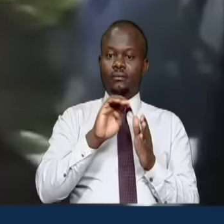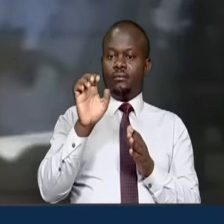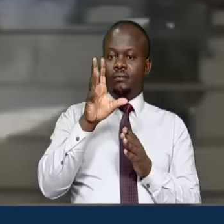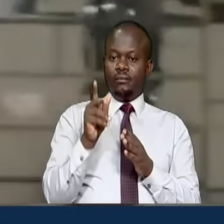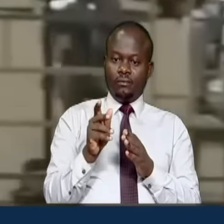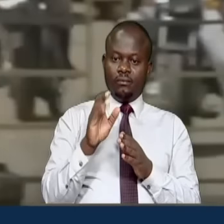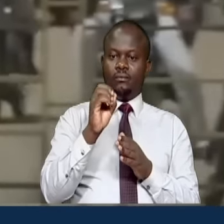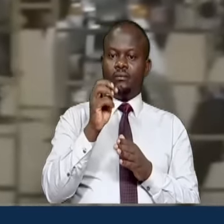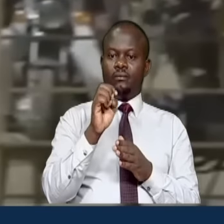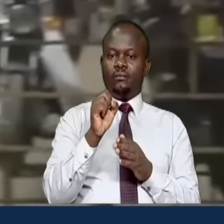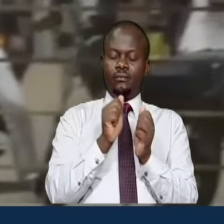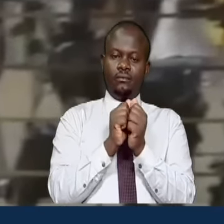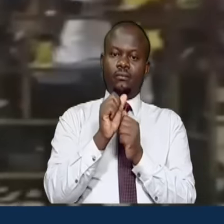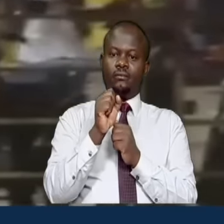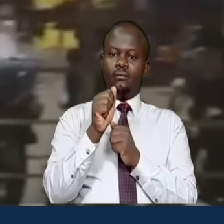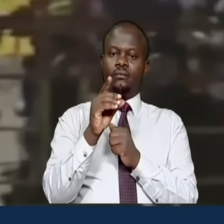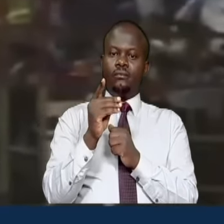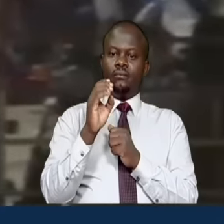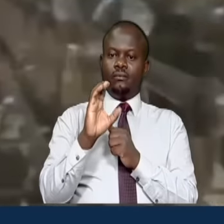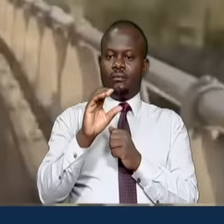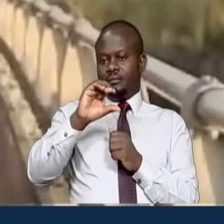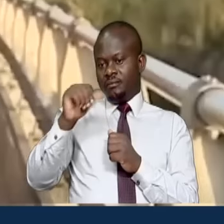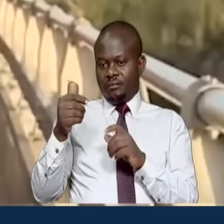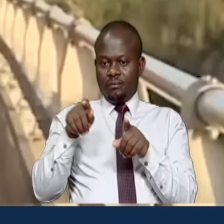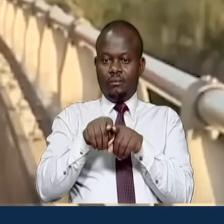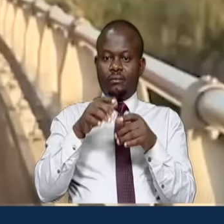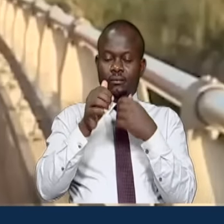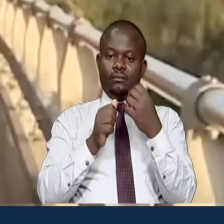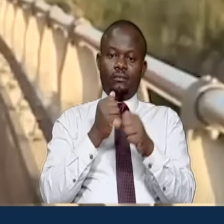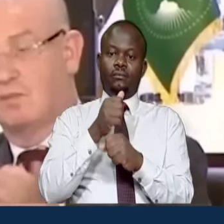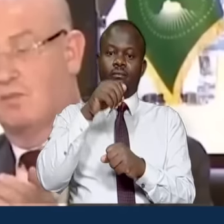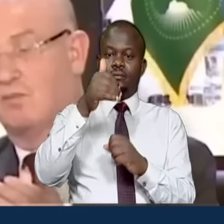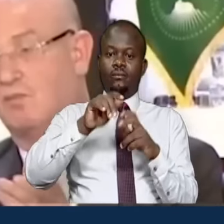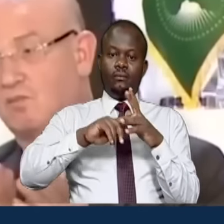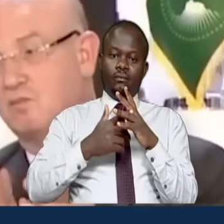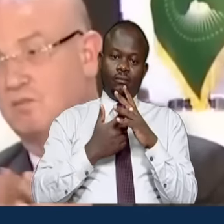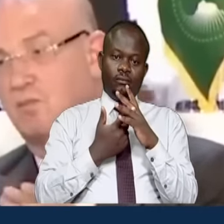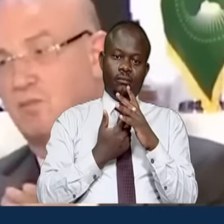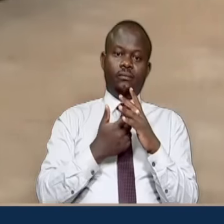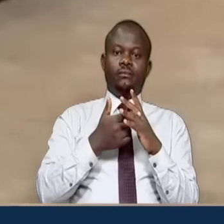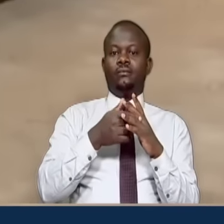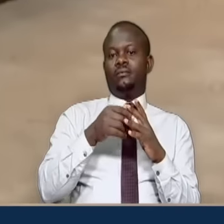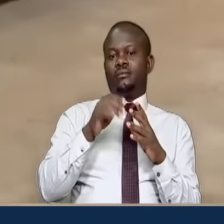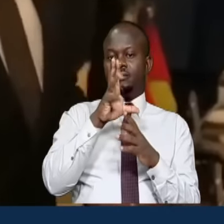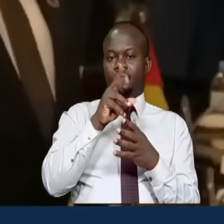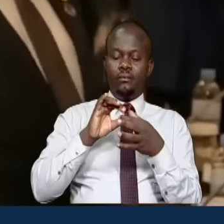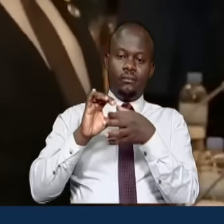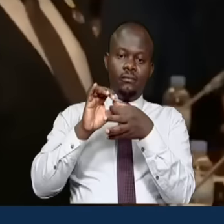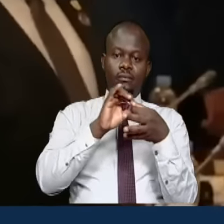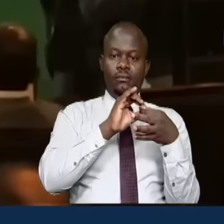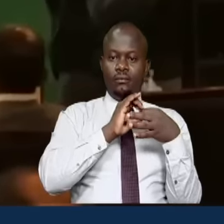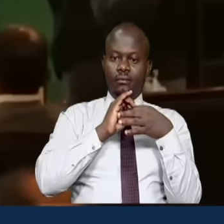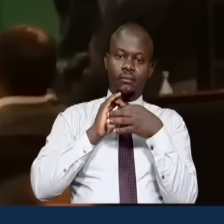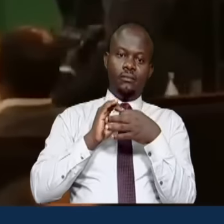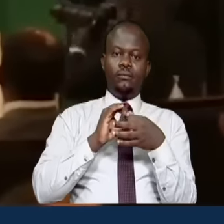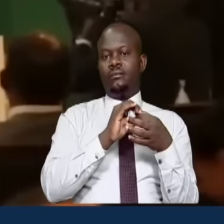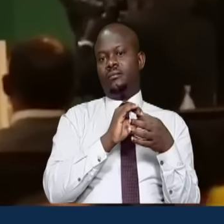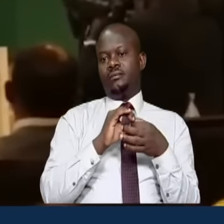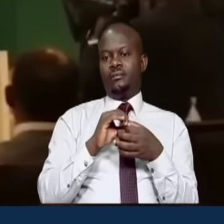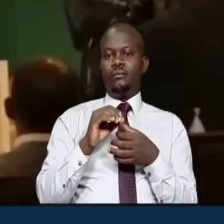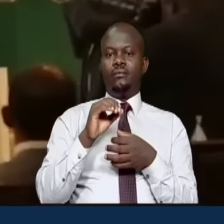na SADC rije risanga hari irindi nk'iri rimaze imyaka irenga itanu ritangijwe ry'umuryango wa Afrika yunze ubumwe ariryo rizwi mu magambo